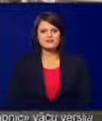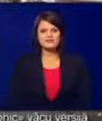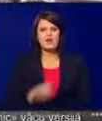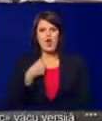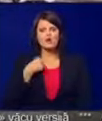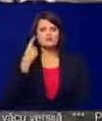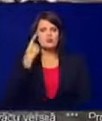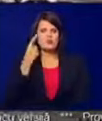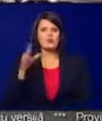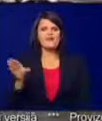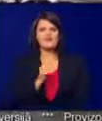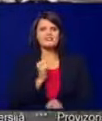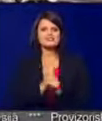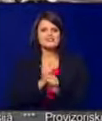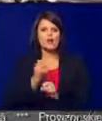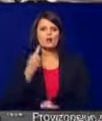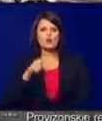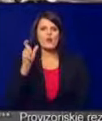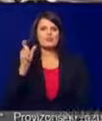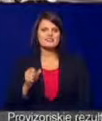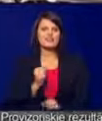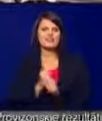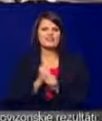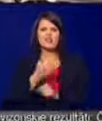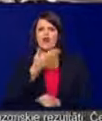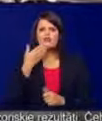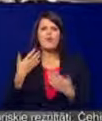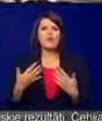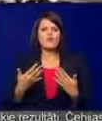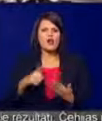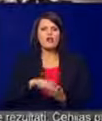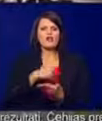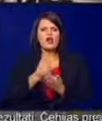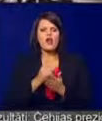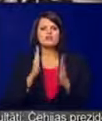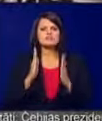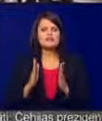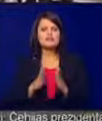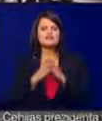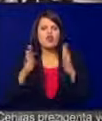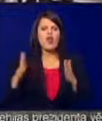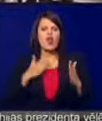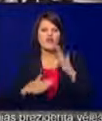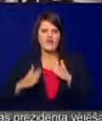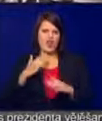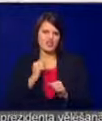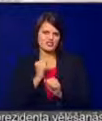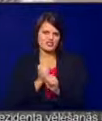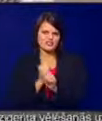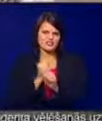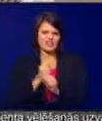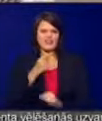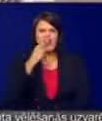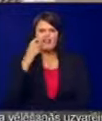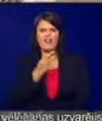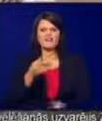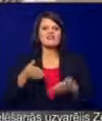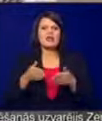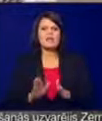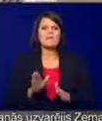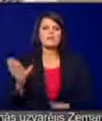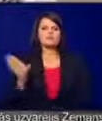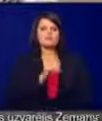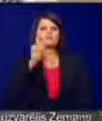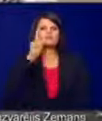Es uzskatu, ka visi darbi, ko cilvēki dara, nav viegli, bet galvenais ir jābūt lielai vēlmei strādāt. Neviens nepiedzimst visu mākot,